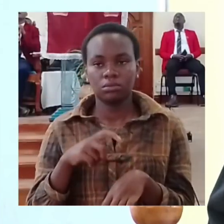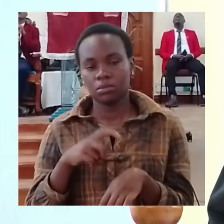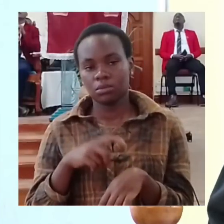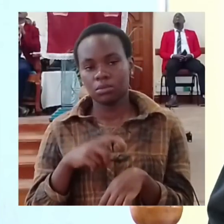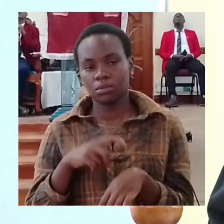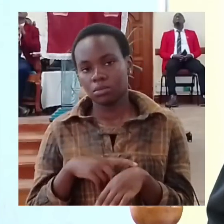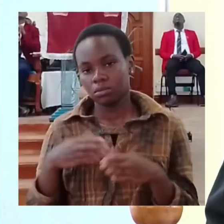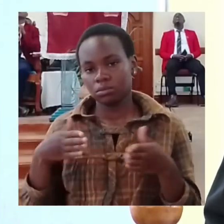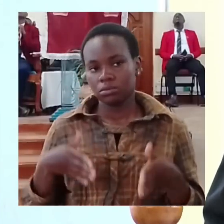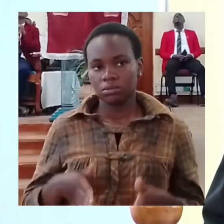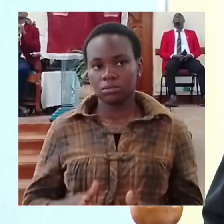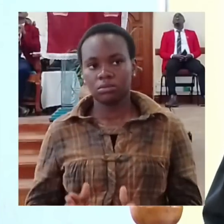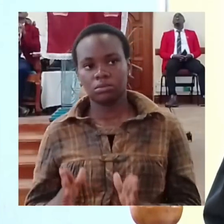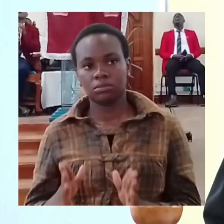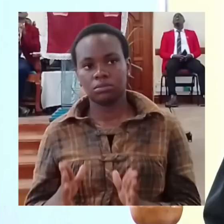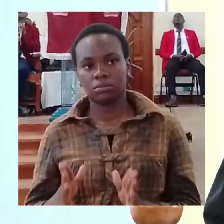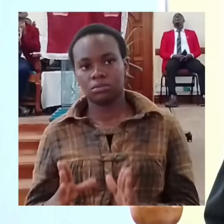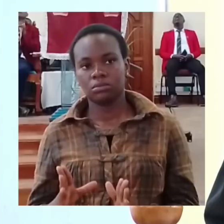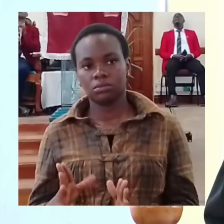nginya